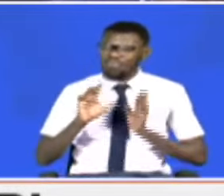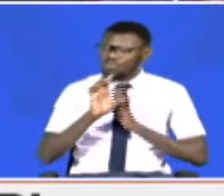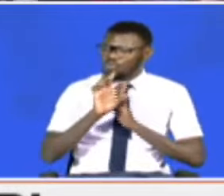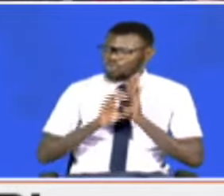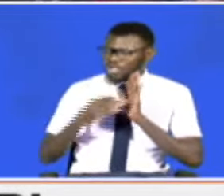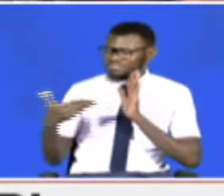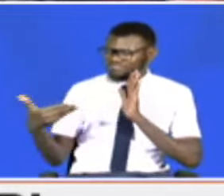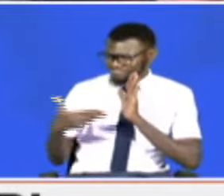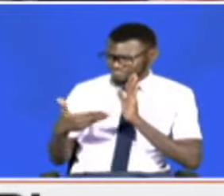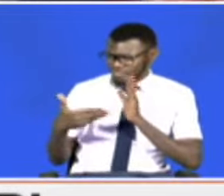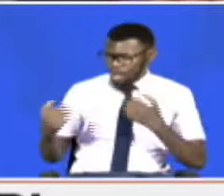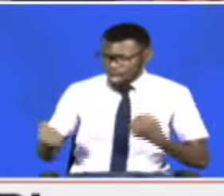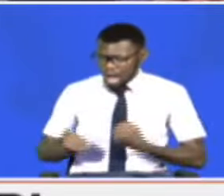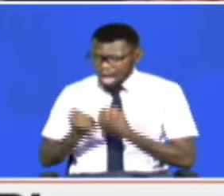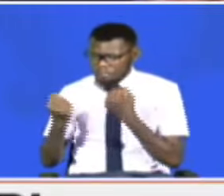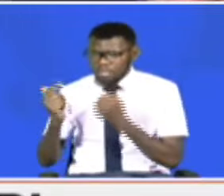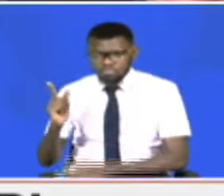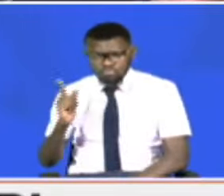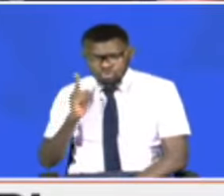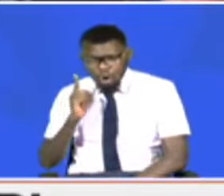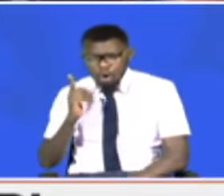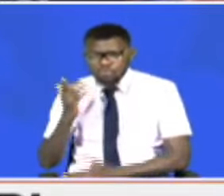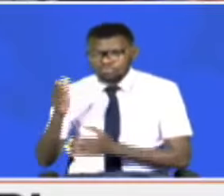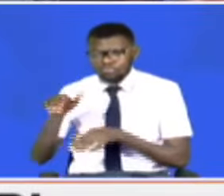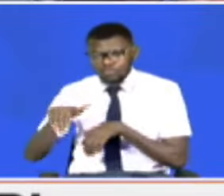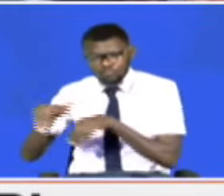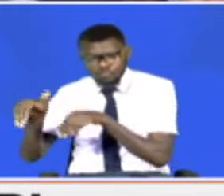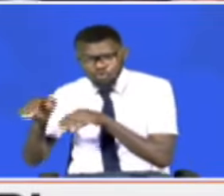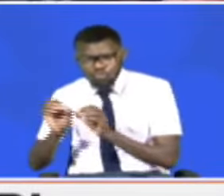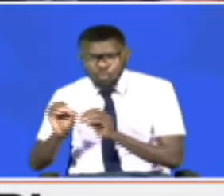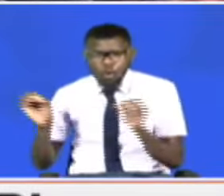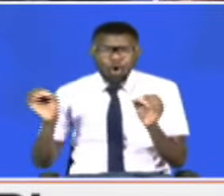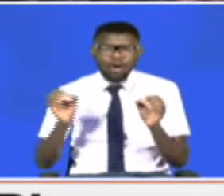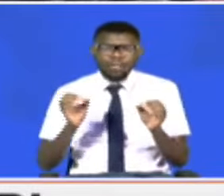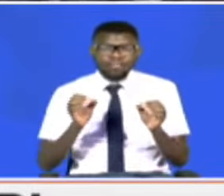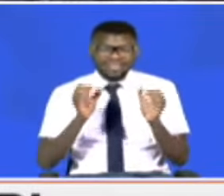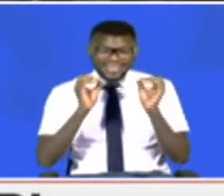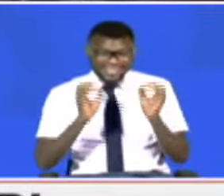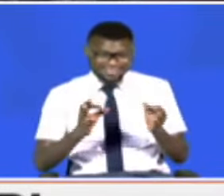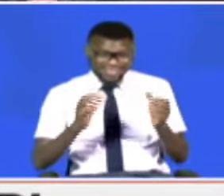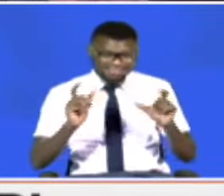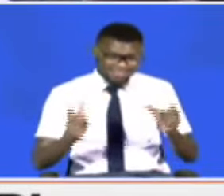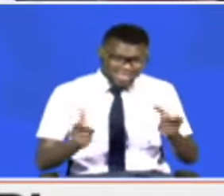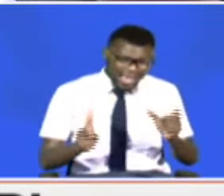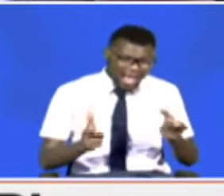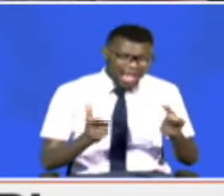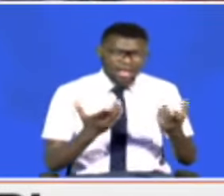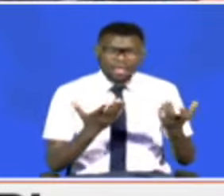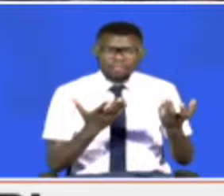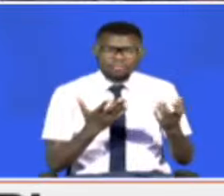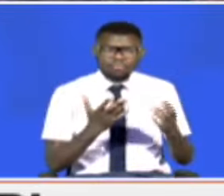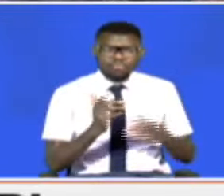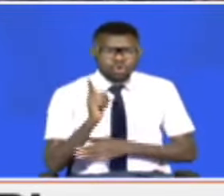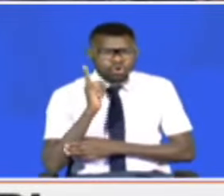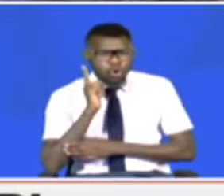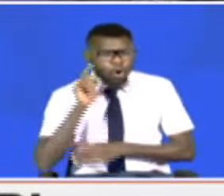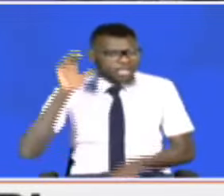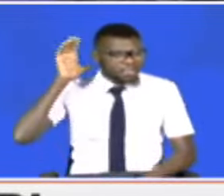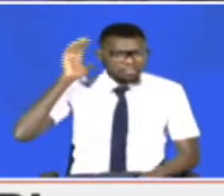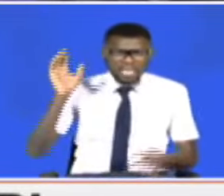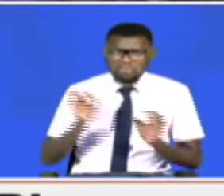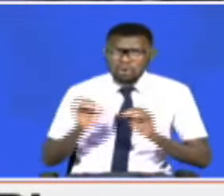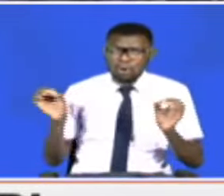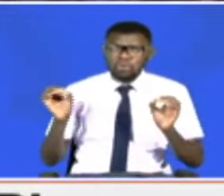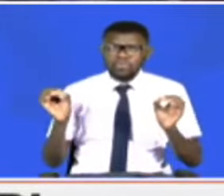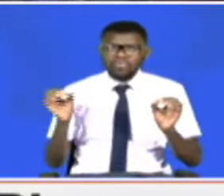iwapo wanahabari wamekiuka zile taratibu ambazo zinawadhibiti ama vile vile vyombo vya habari, wanapaswa kufuata taratibu zile